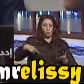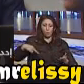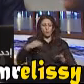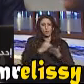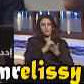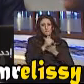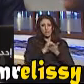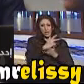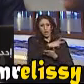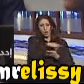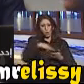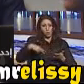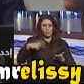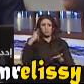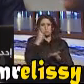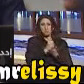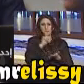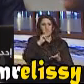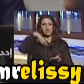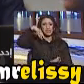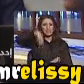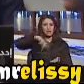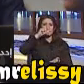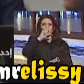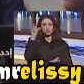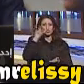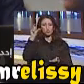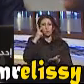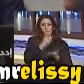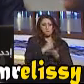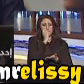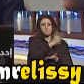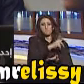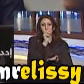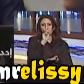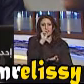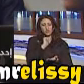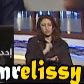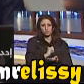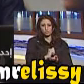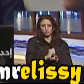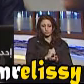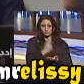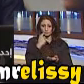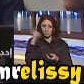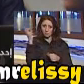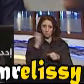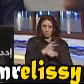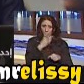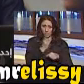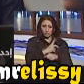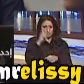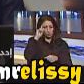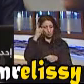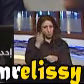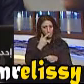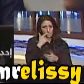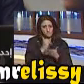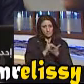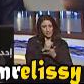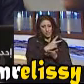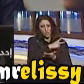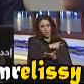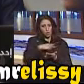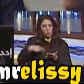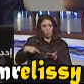فندم. حكومة. مدرسه حكومه وبقالكم 8 شهور ما قبضتوش؟ اه يا فندم. ازاي دي مهزله؟ طبعا يا فندم،